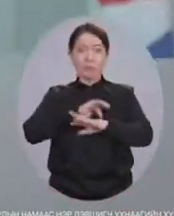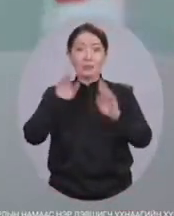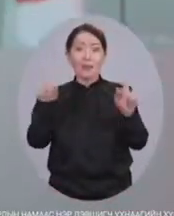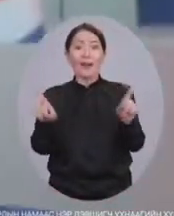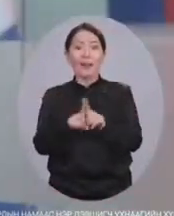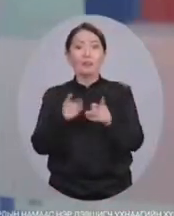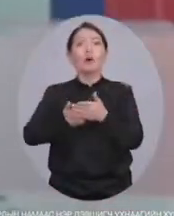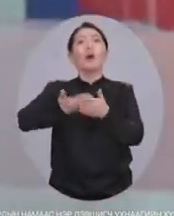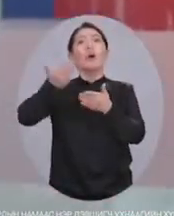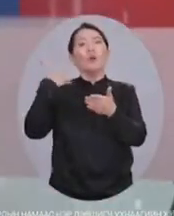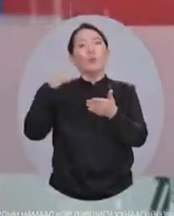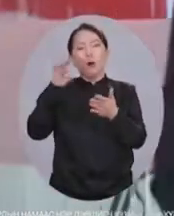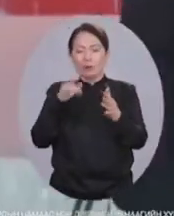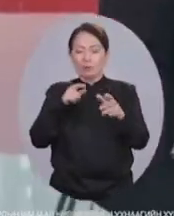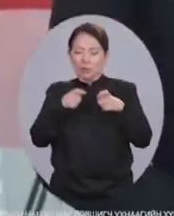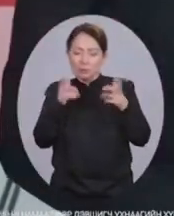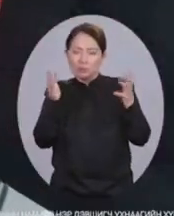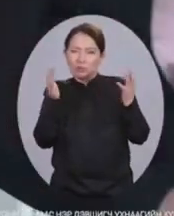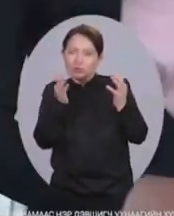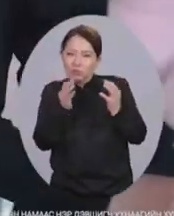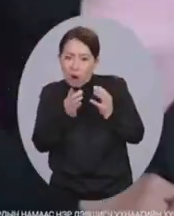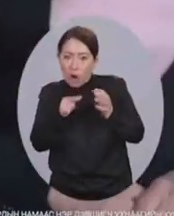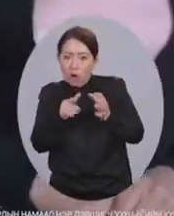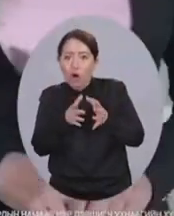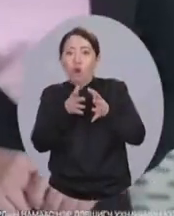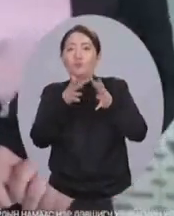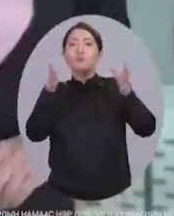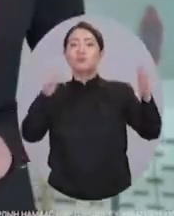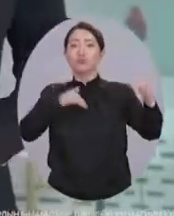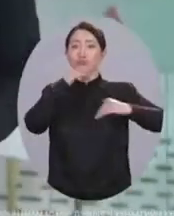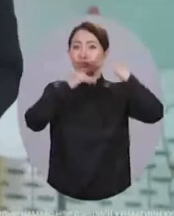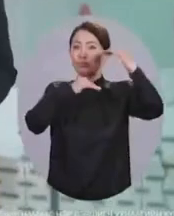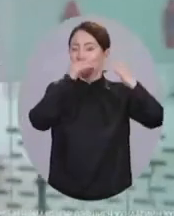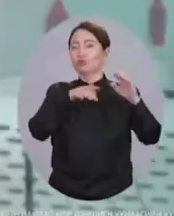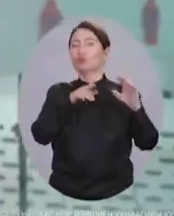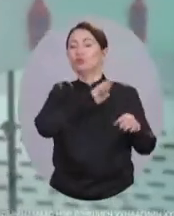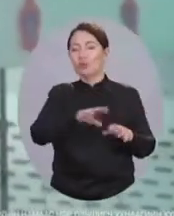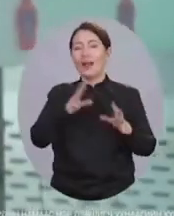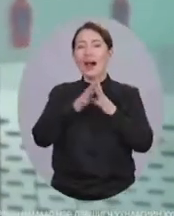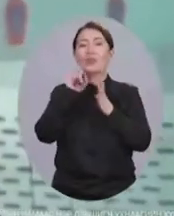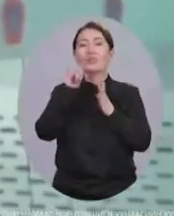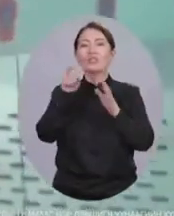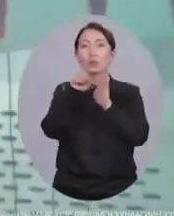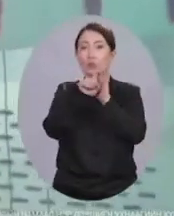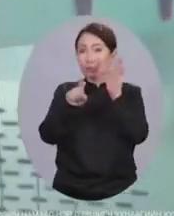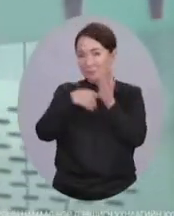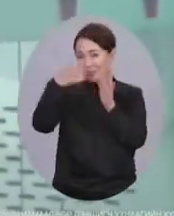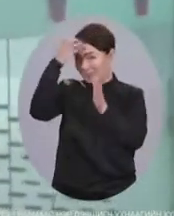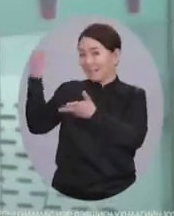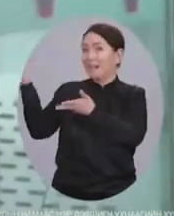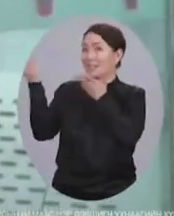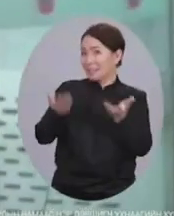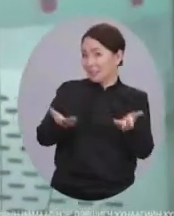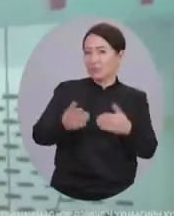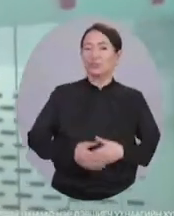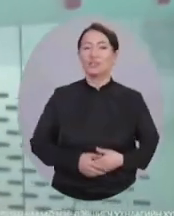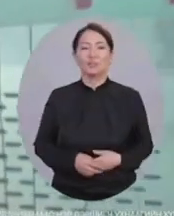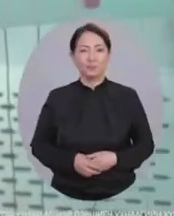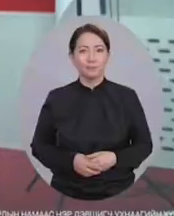адил өнгөрсөн оны агшлалтай эдийн засгаа өсөлтөнд хүргэхээр 10-80-ийн хөтөлбөрийг засгийн газраас хэрэгжүүлж эхлээд